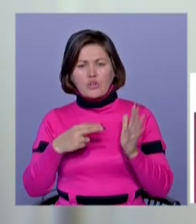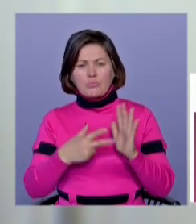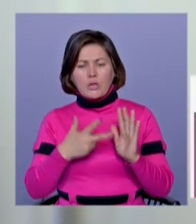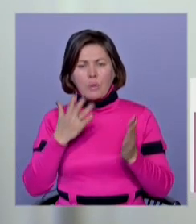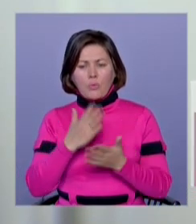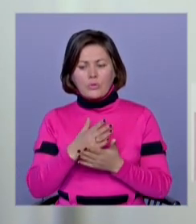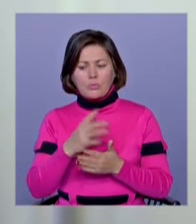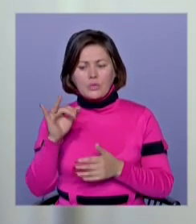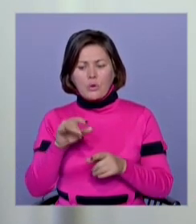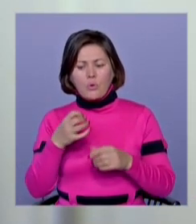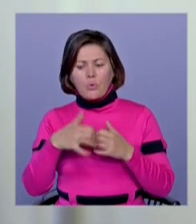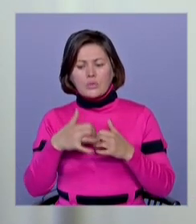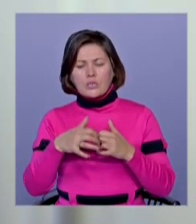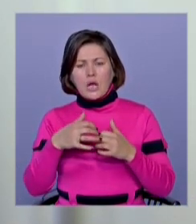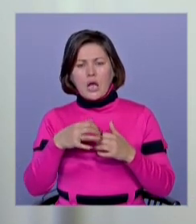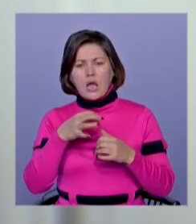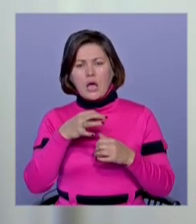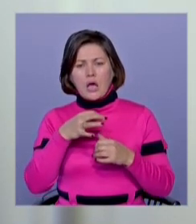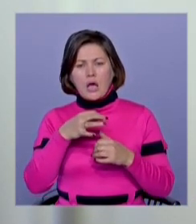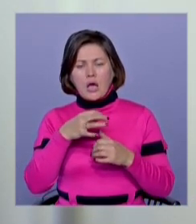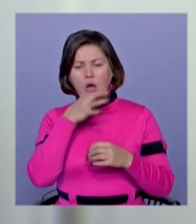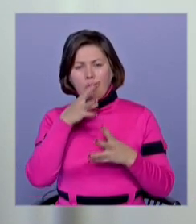отырмыз. Яғни орташа алғанда